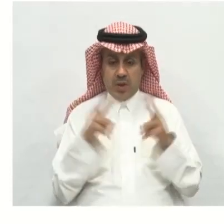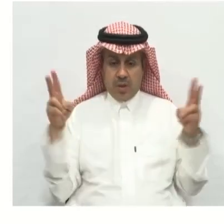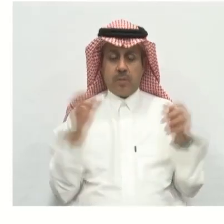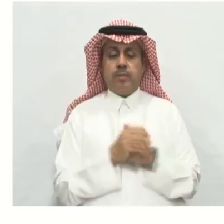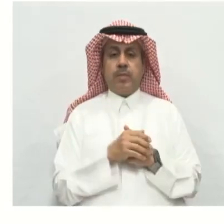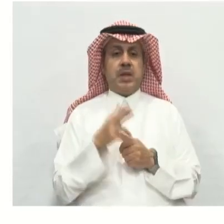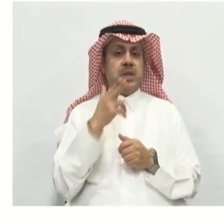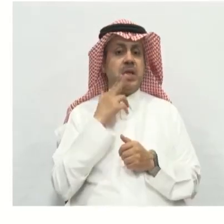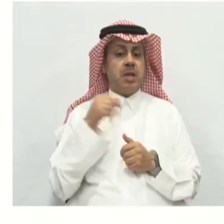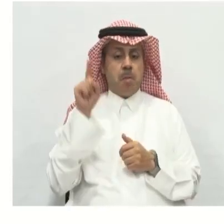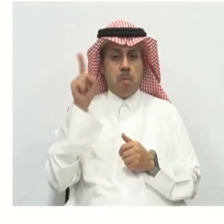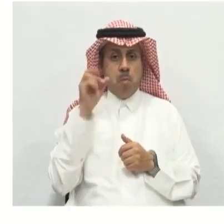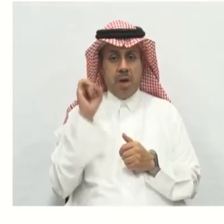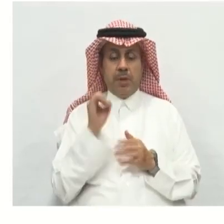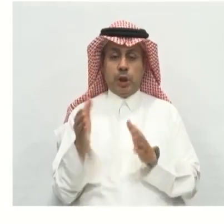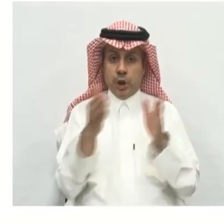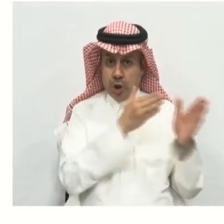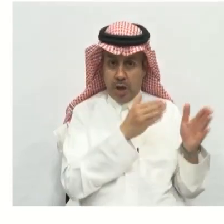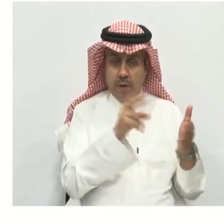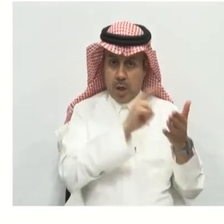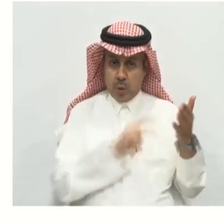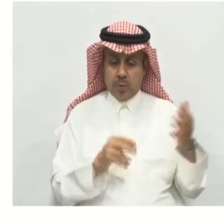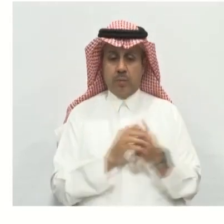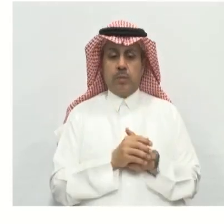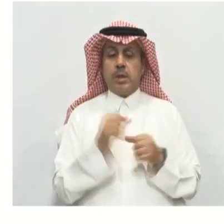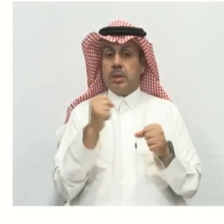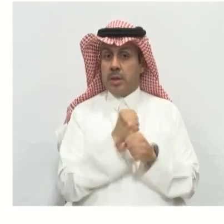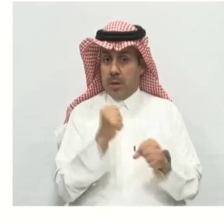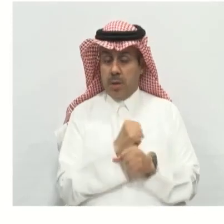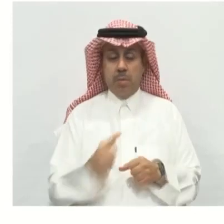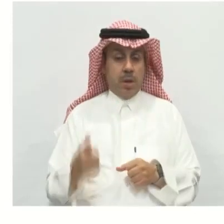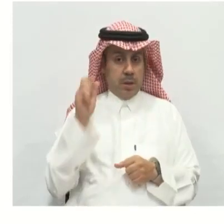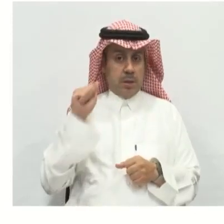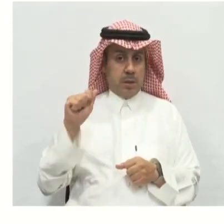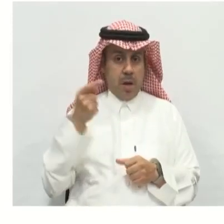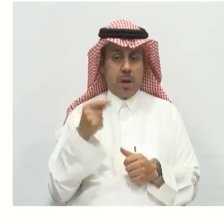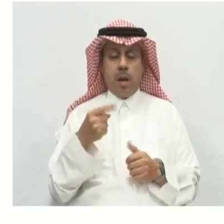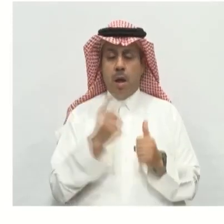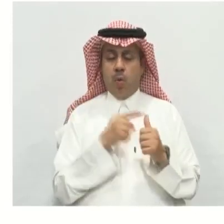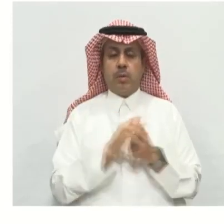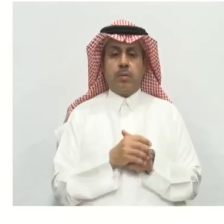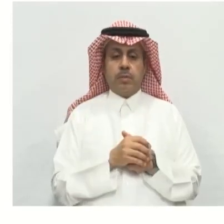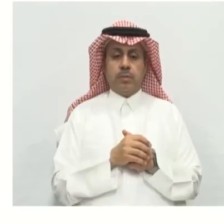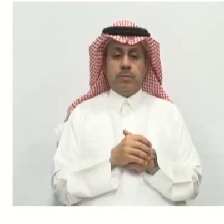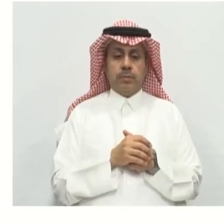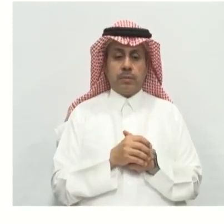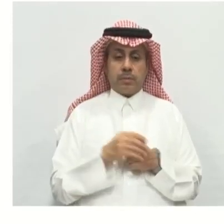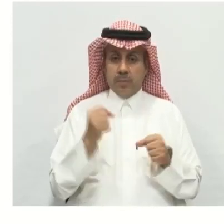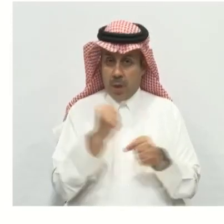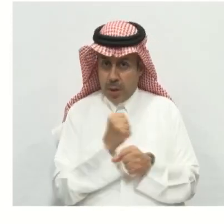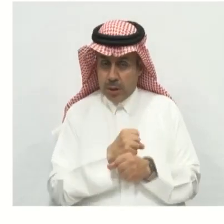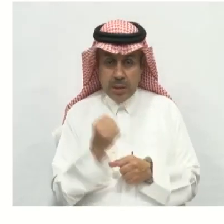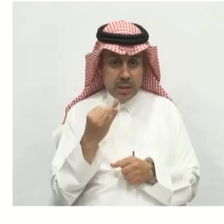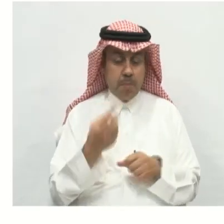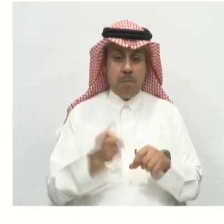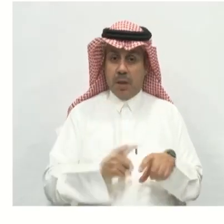تحسين البرمجه الاتجاهيه للنصوص استخدم الاصدار الاول لخط انابيب التنبؤ اداه كاونت فك ترايز لحساب عدد المرات